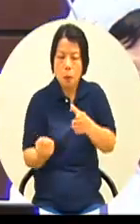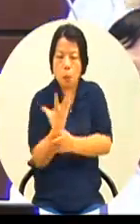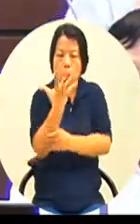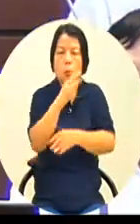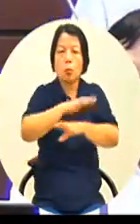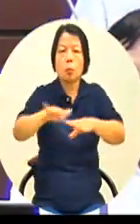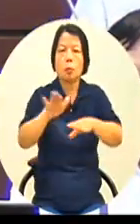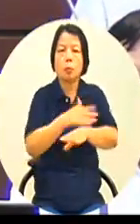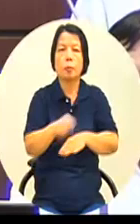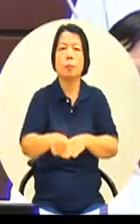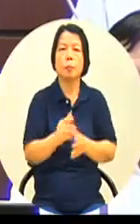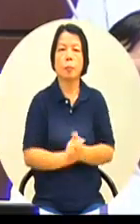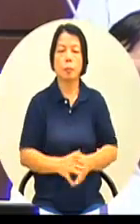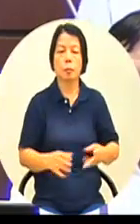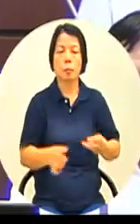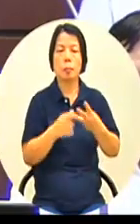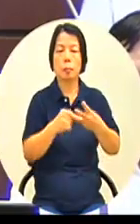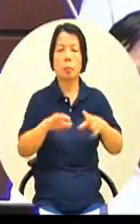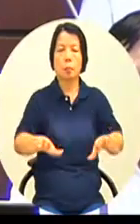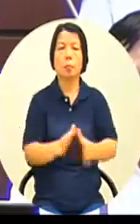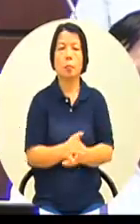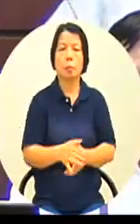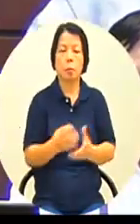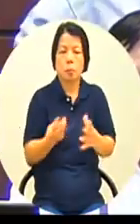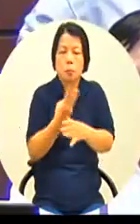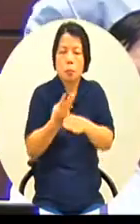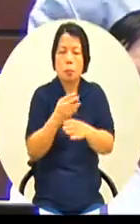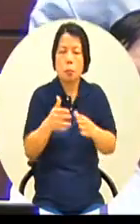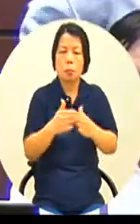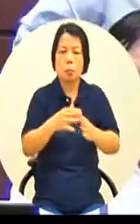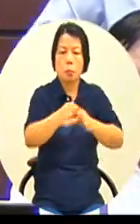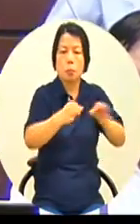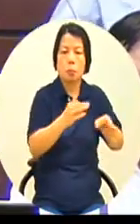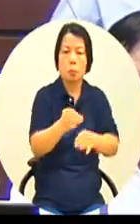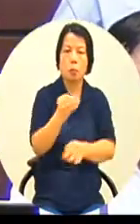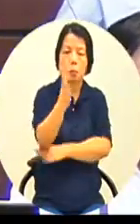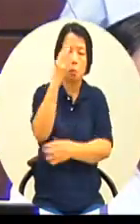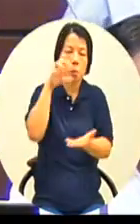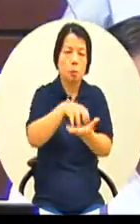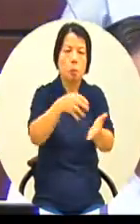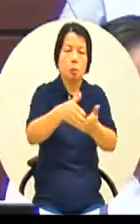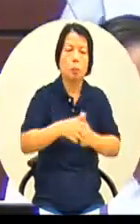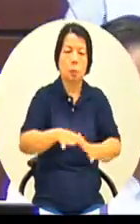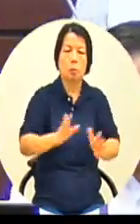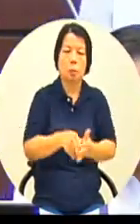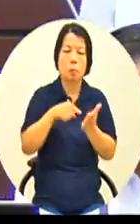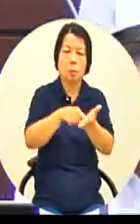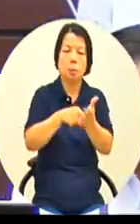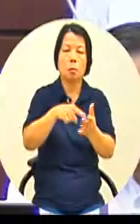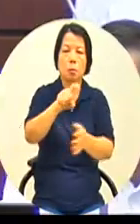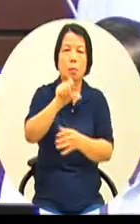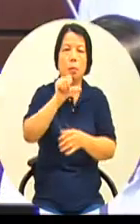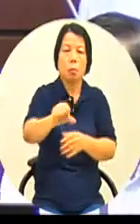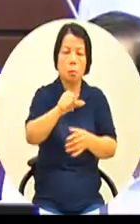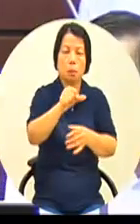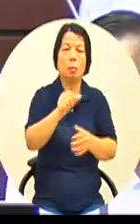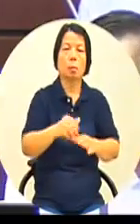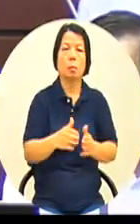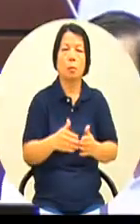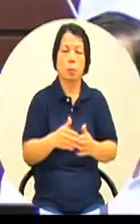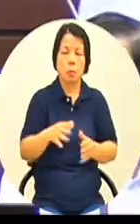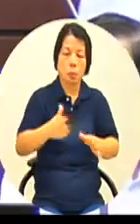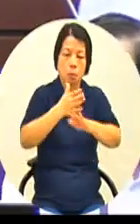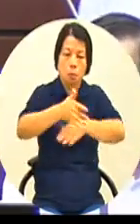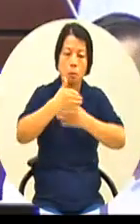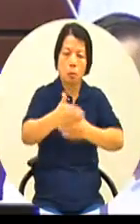个部分就是较多议员讲到，这个温泉业者合法化，确实伫14间不能。上家有15间啦，哈啊！但是呢，在这个过